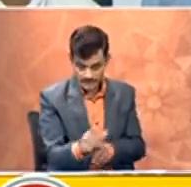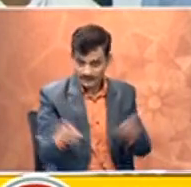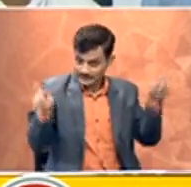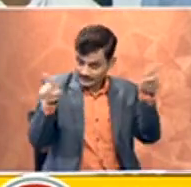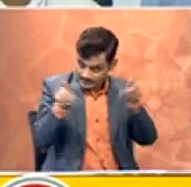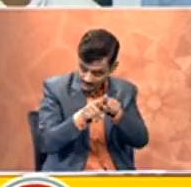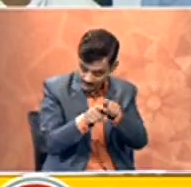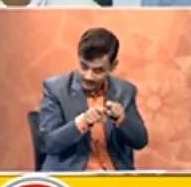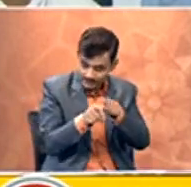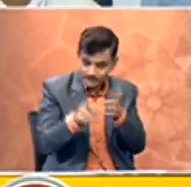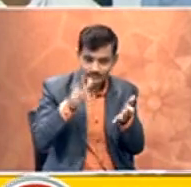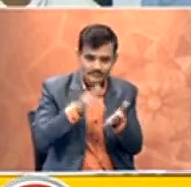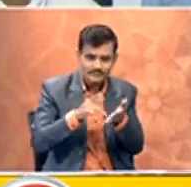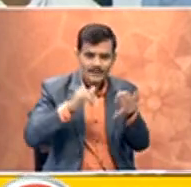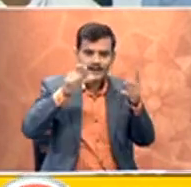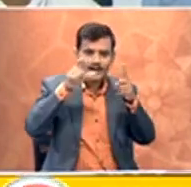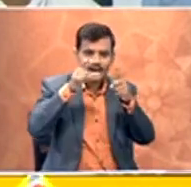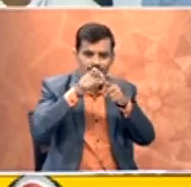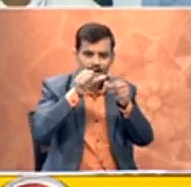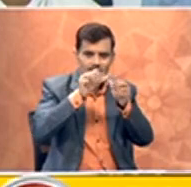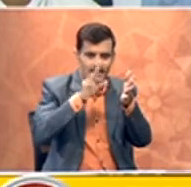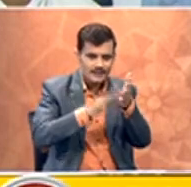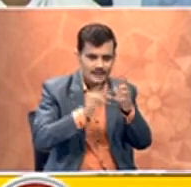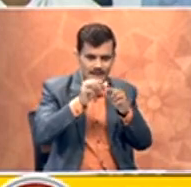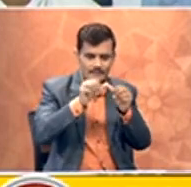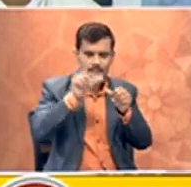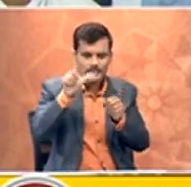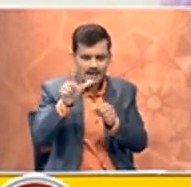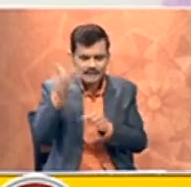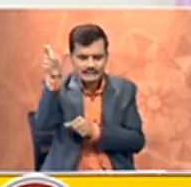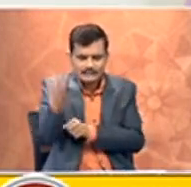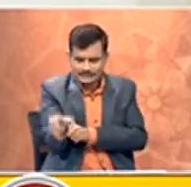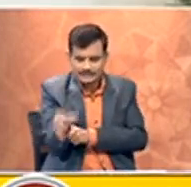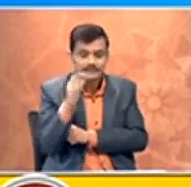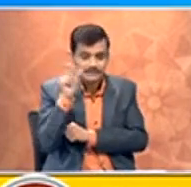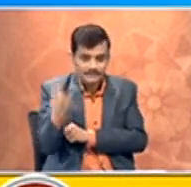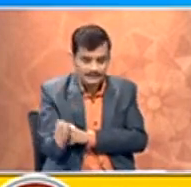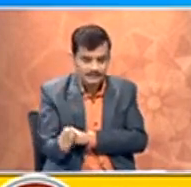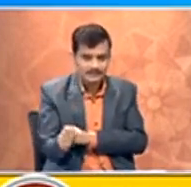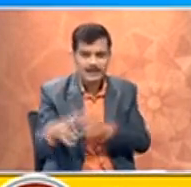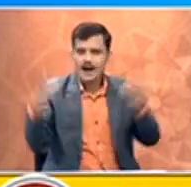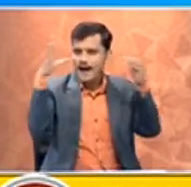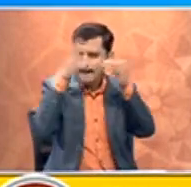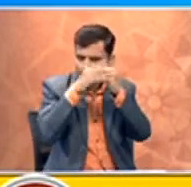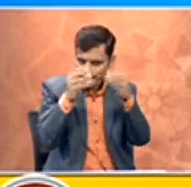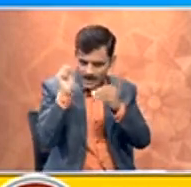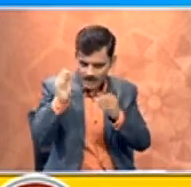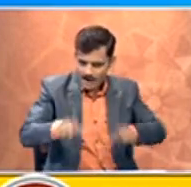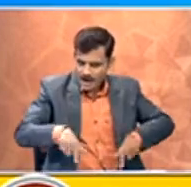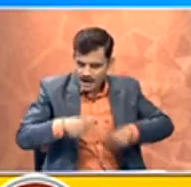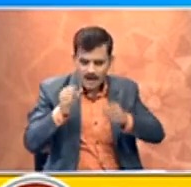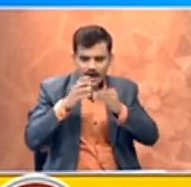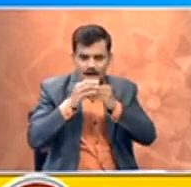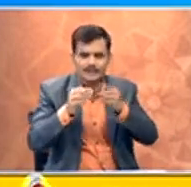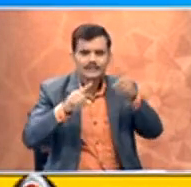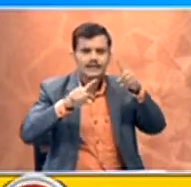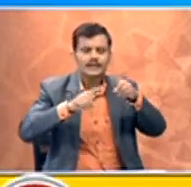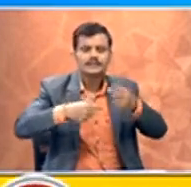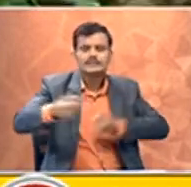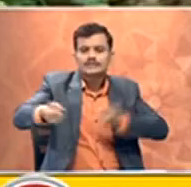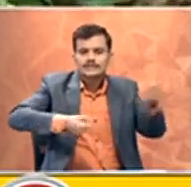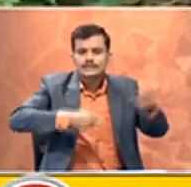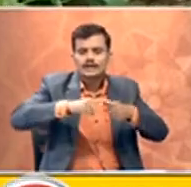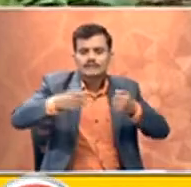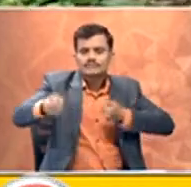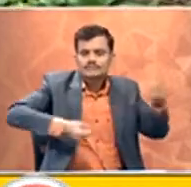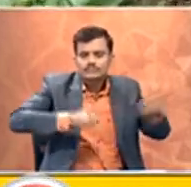कुछ धनपाल जी के साथ हुआ। धनपाल जी बेंगलुरु के ट्रांसपोर्ट ऑफिस में